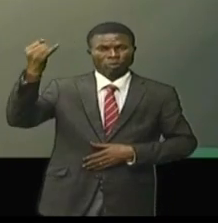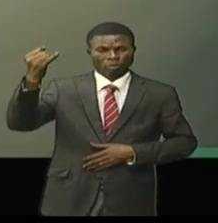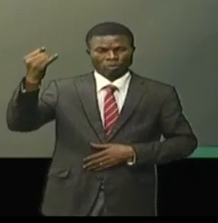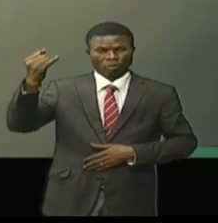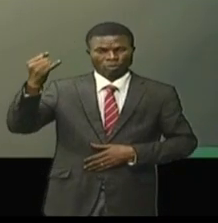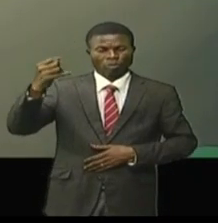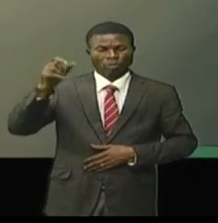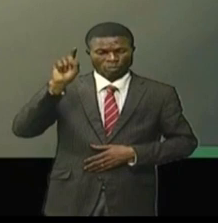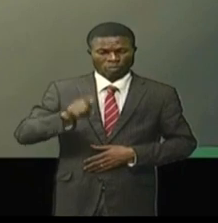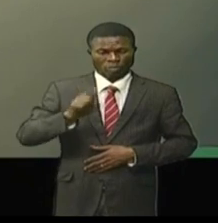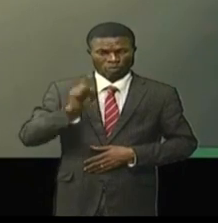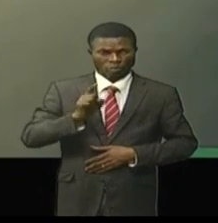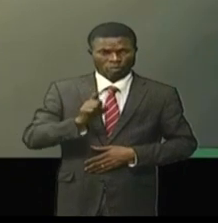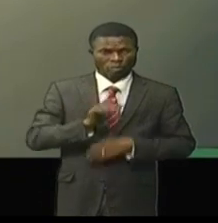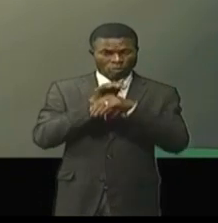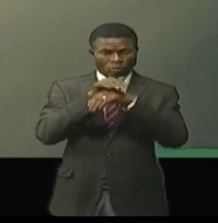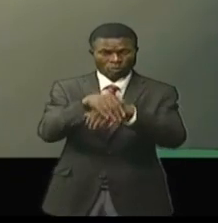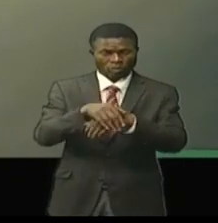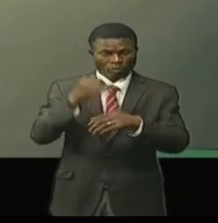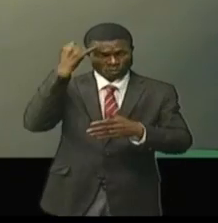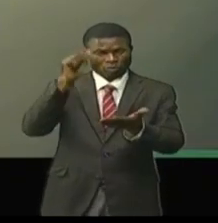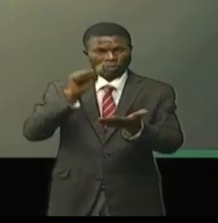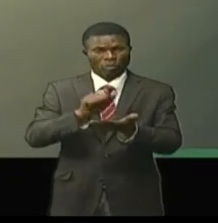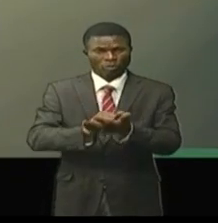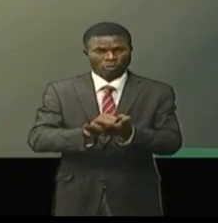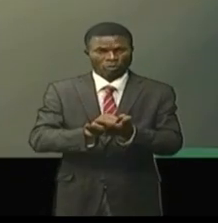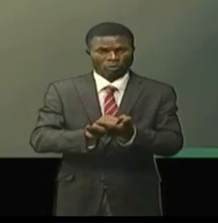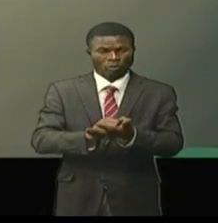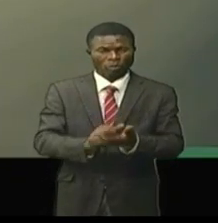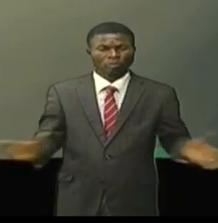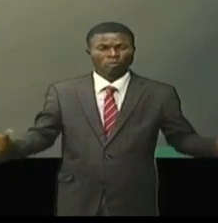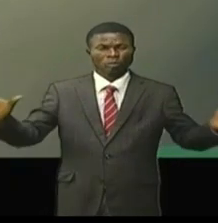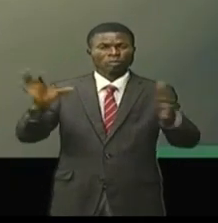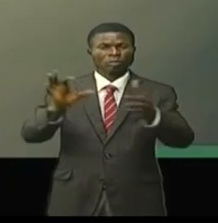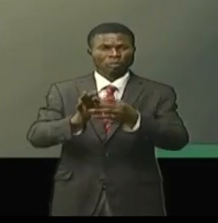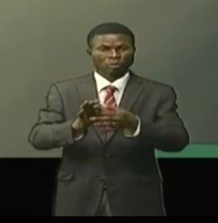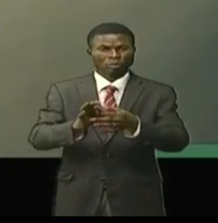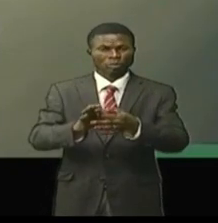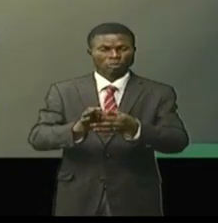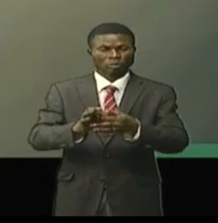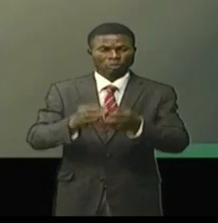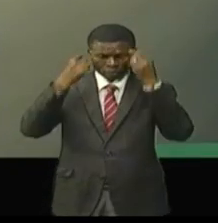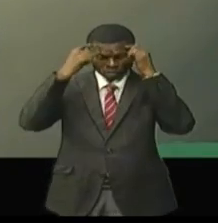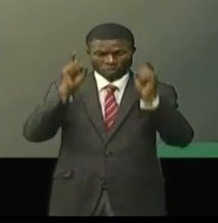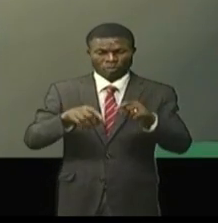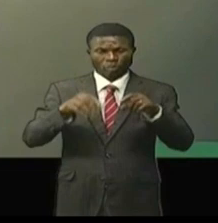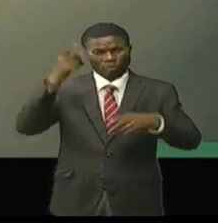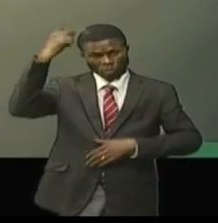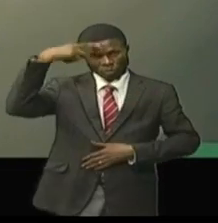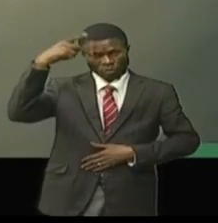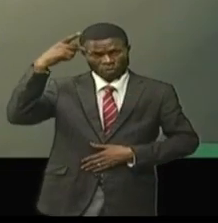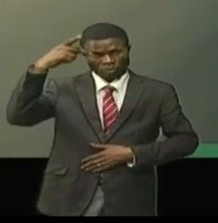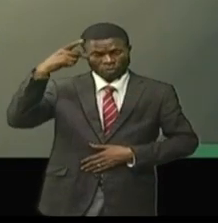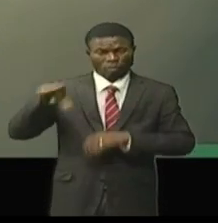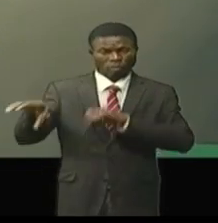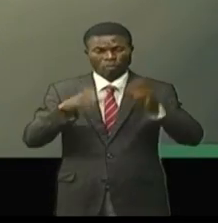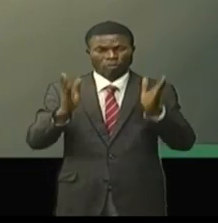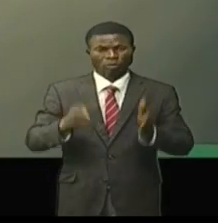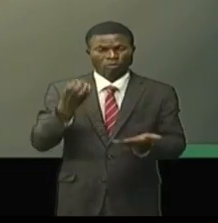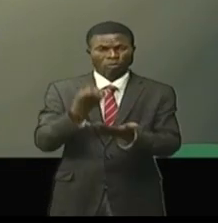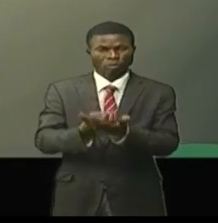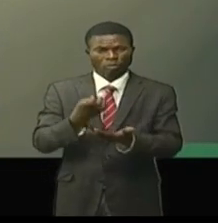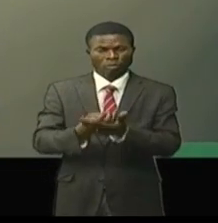me réjouis également de cette idée de rassembler décideurs politiques, acteurs